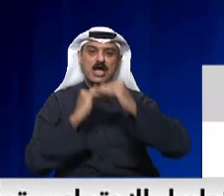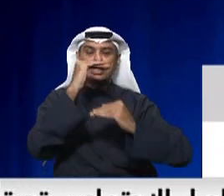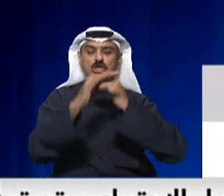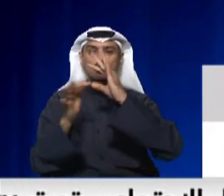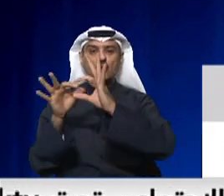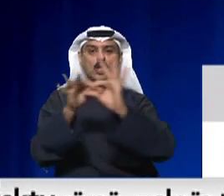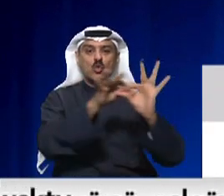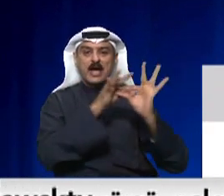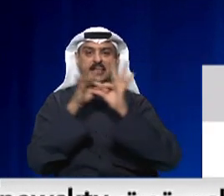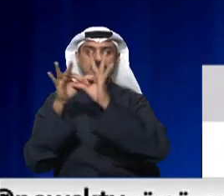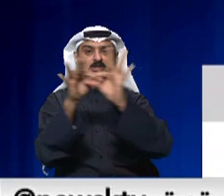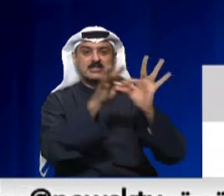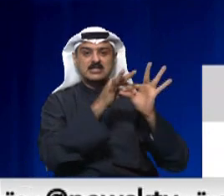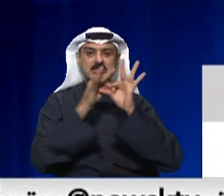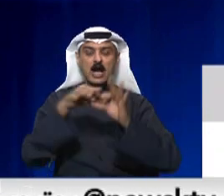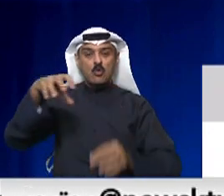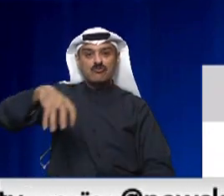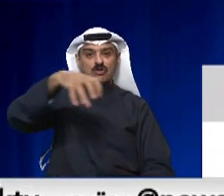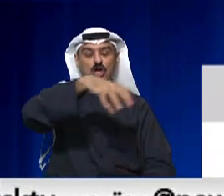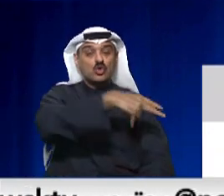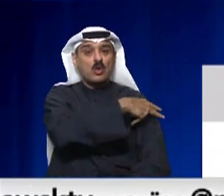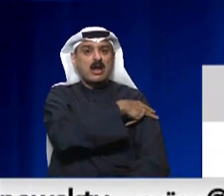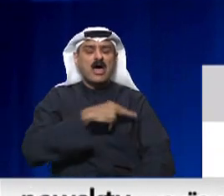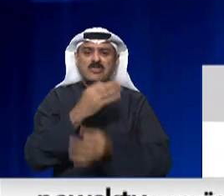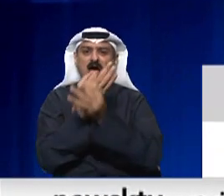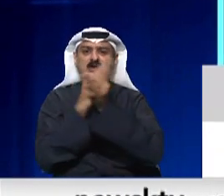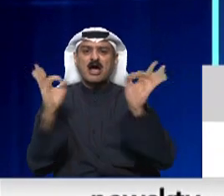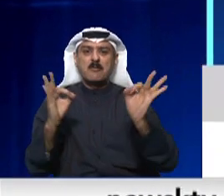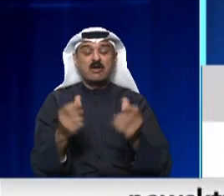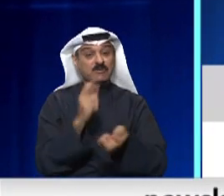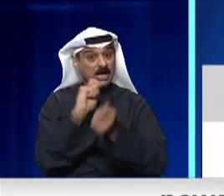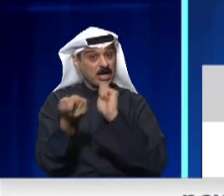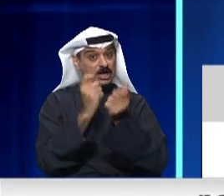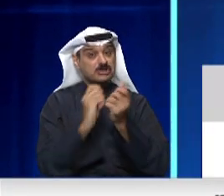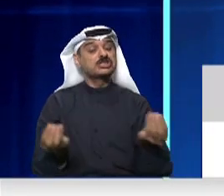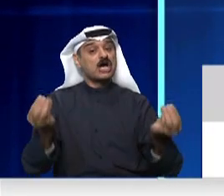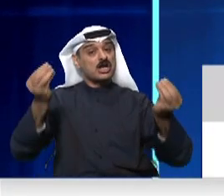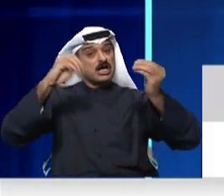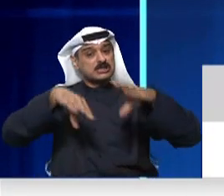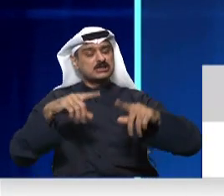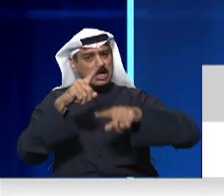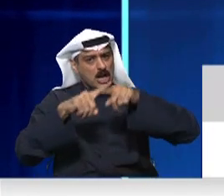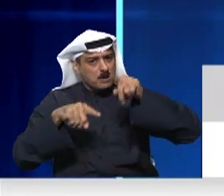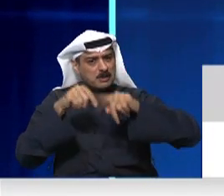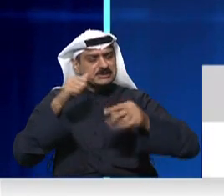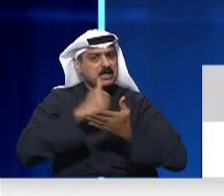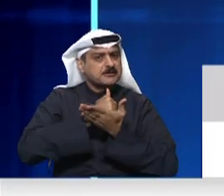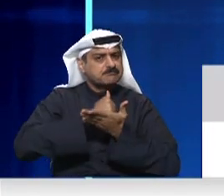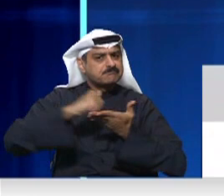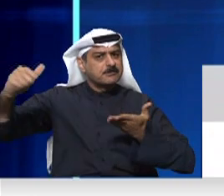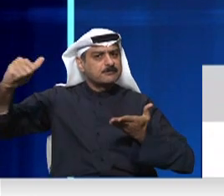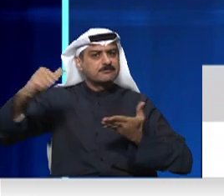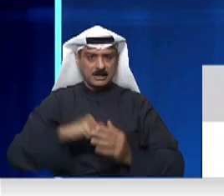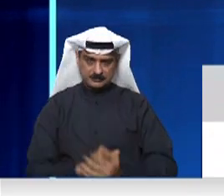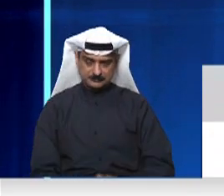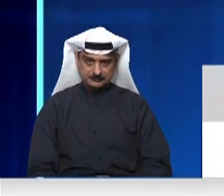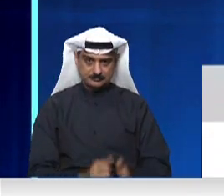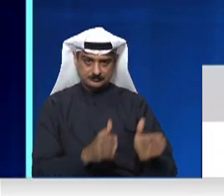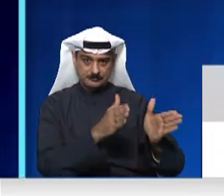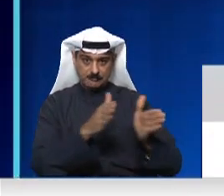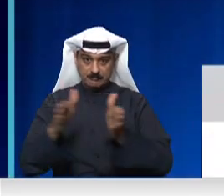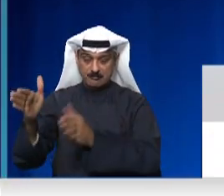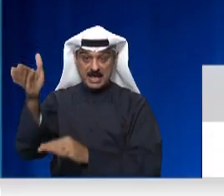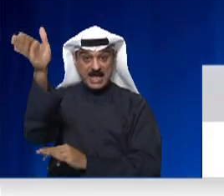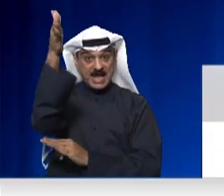الدول الأعضاء وتوحيد الجهود لتعزيز التجارة والتصدي للصعوبات والتهديدات الناشئة. ومن جانبه أكد